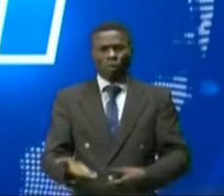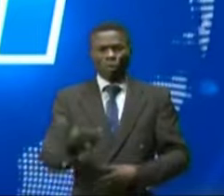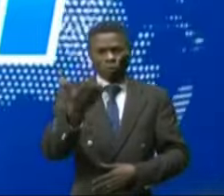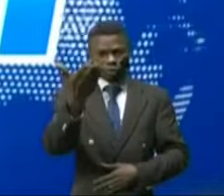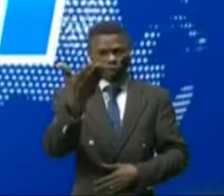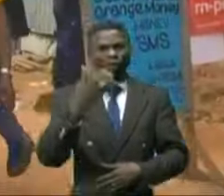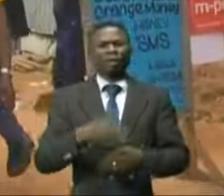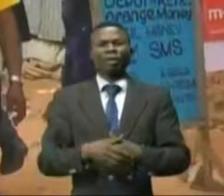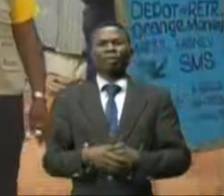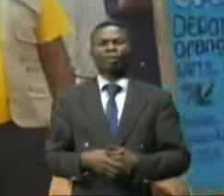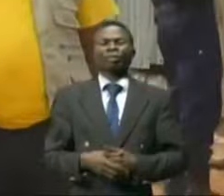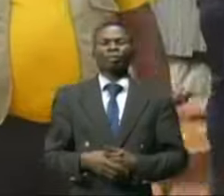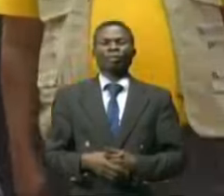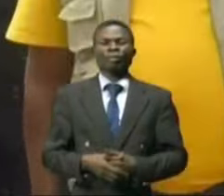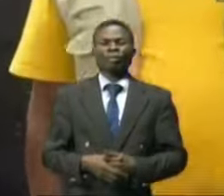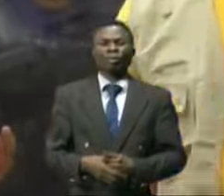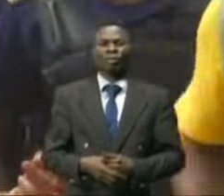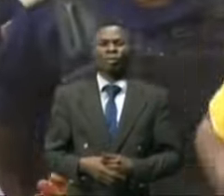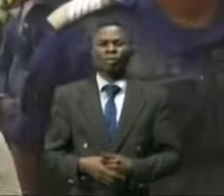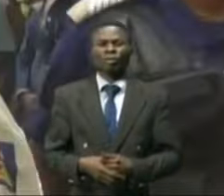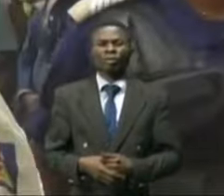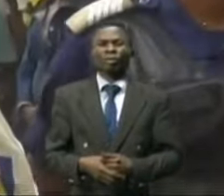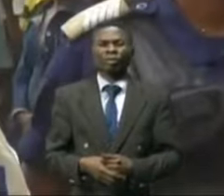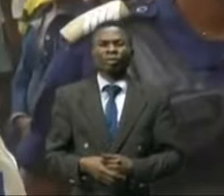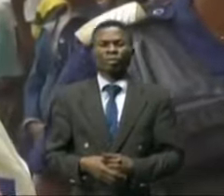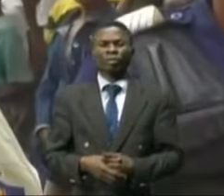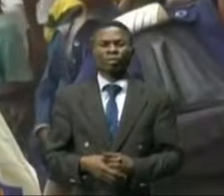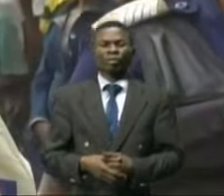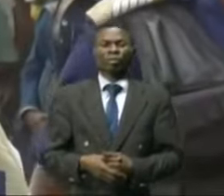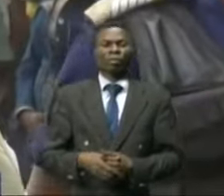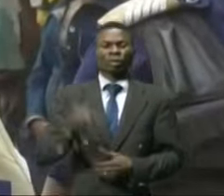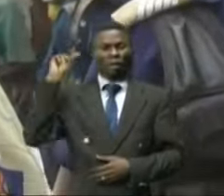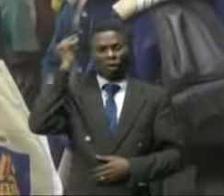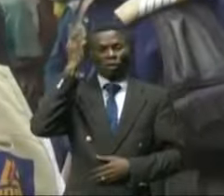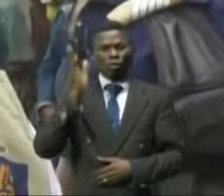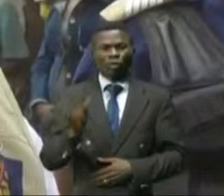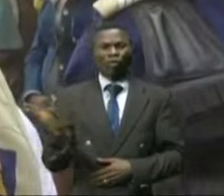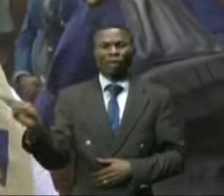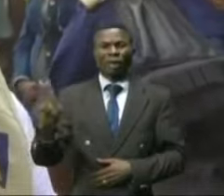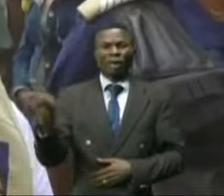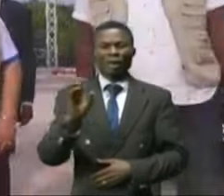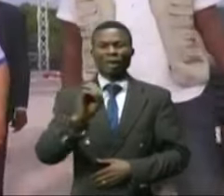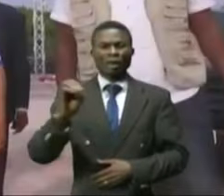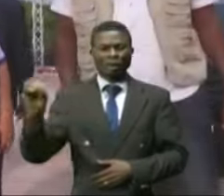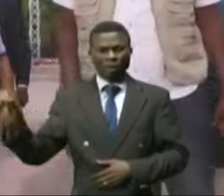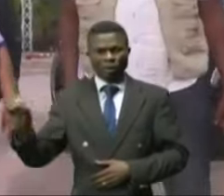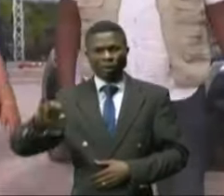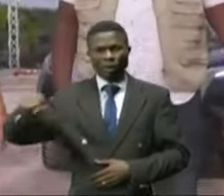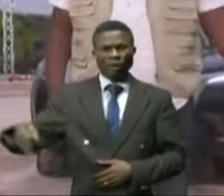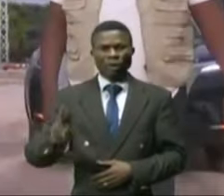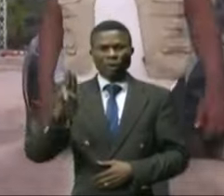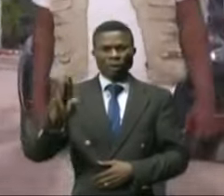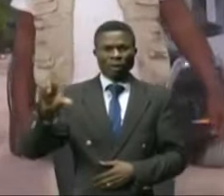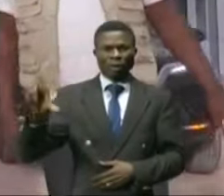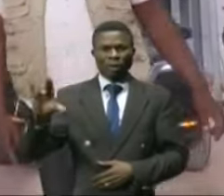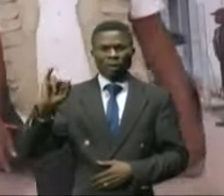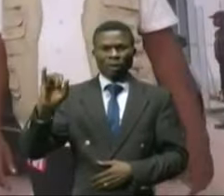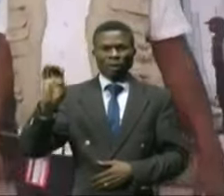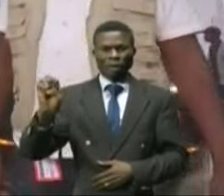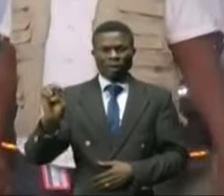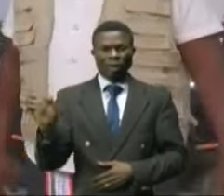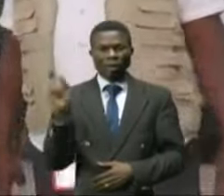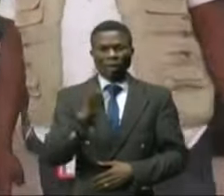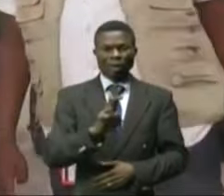ce reportage. La chef de l'exécutif provincial du Kasaï oriental, Julie Kalenga-Kabongo, a effectué jeudi 29 février